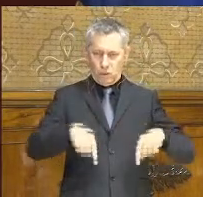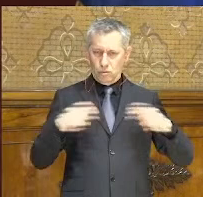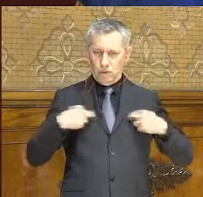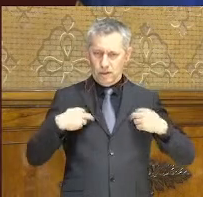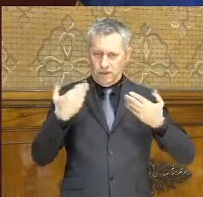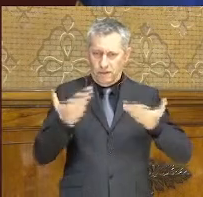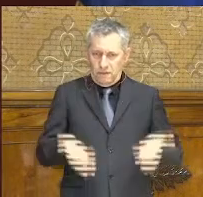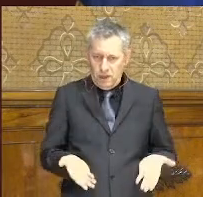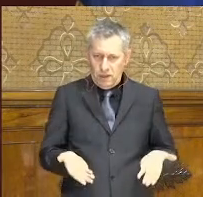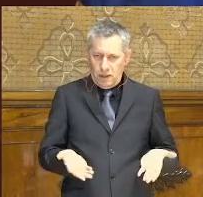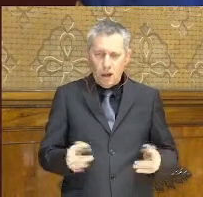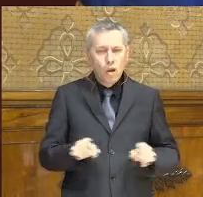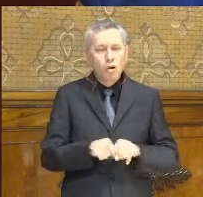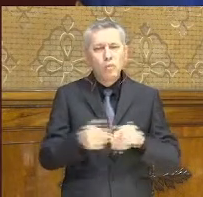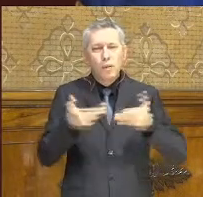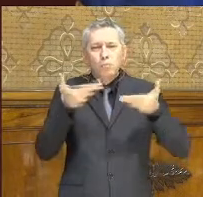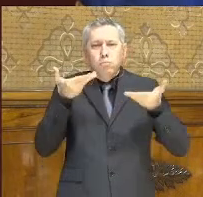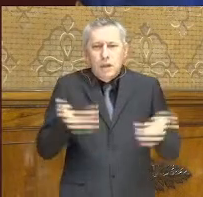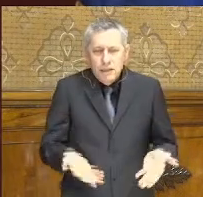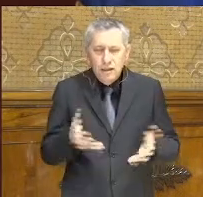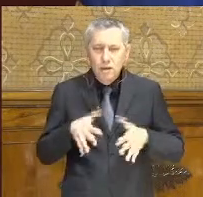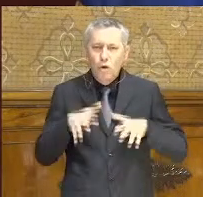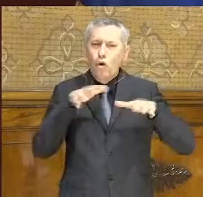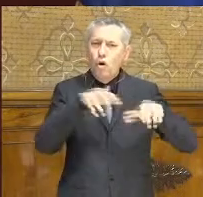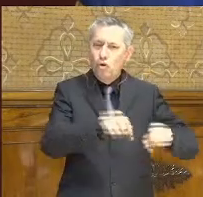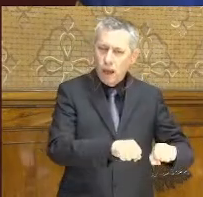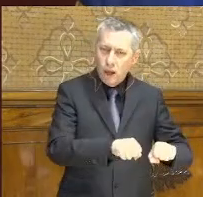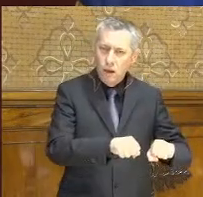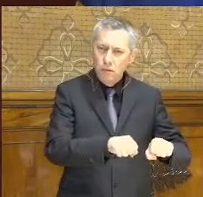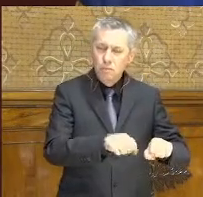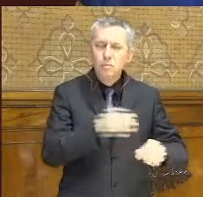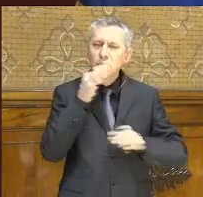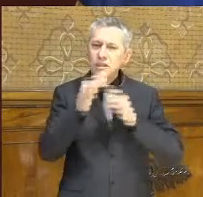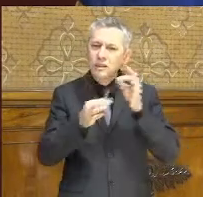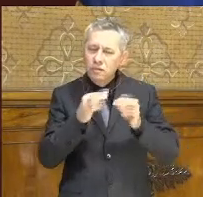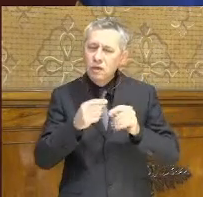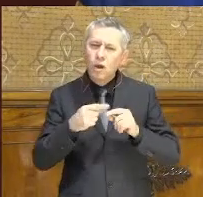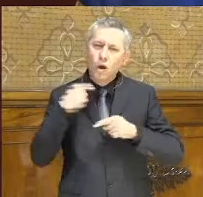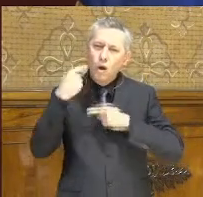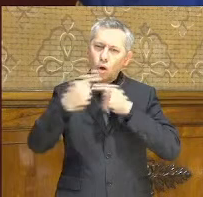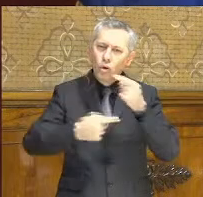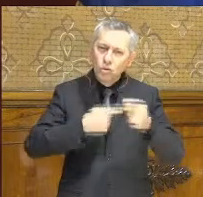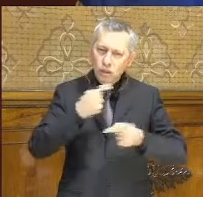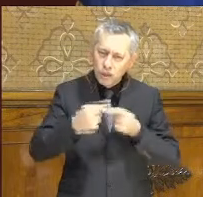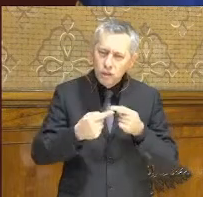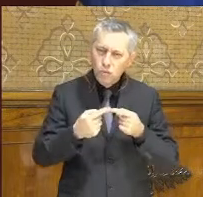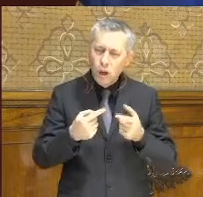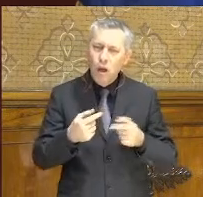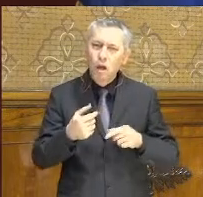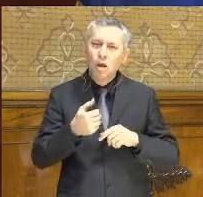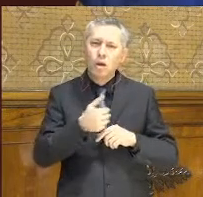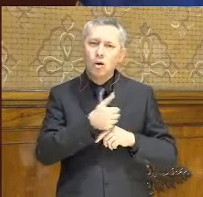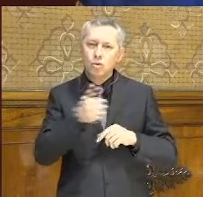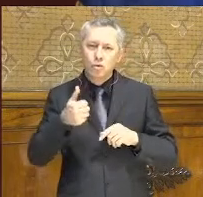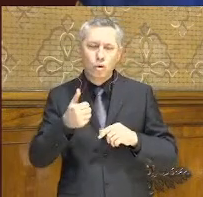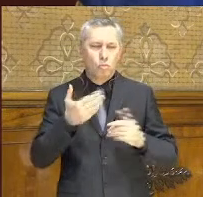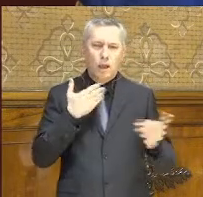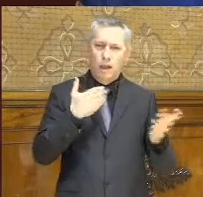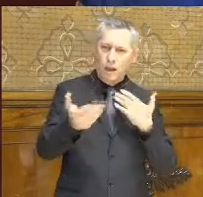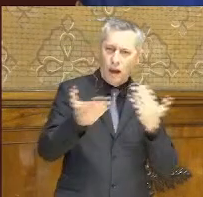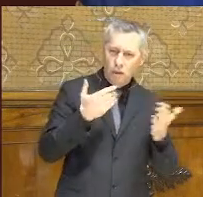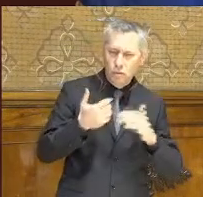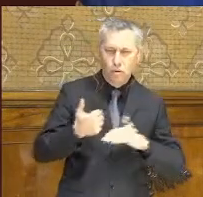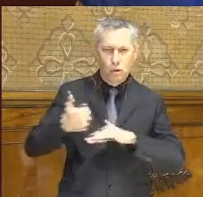ancora oggi come un presente coloniale che implica non solo continue asimmetrie nelle relazioni di